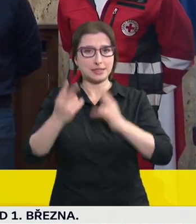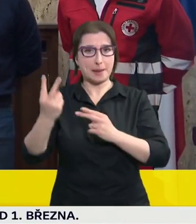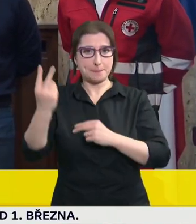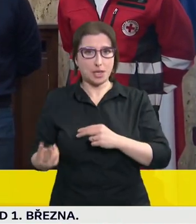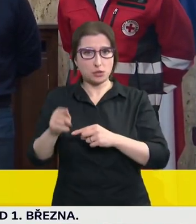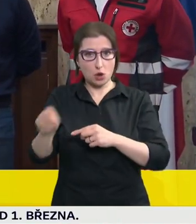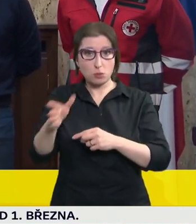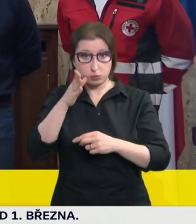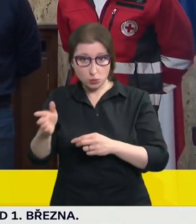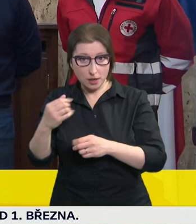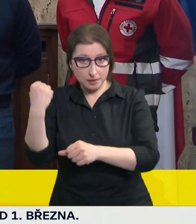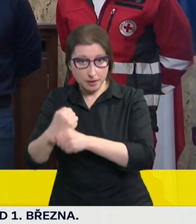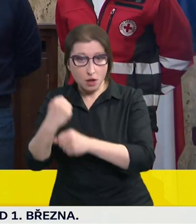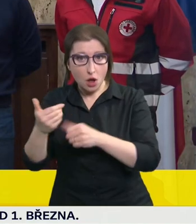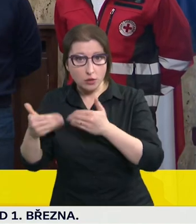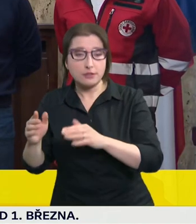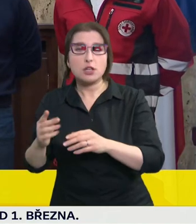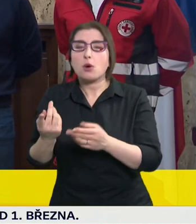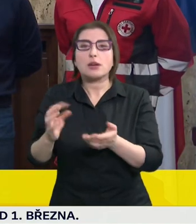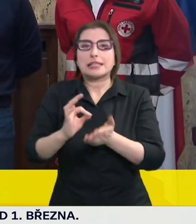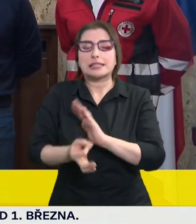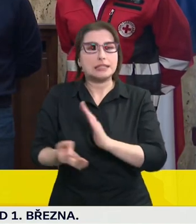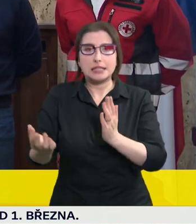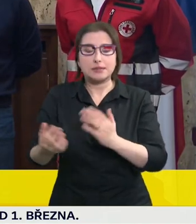tedy byl čas na to? Děkuju.